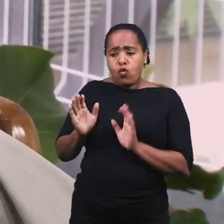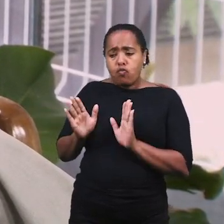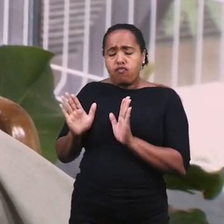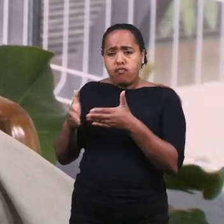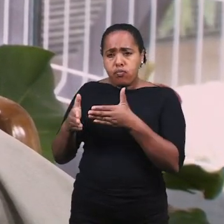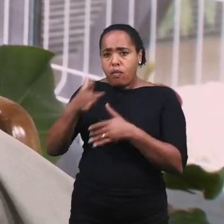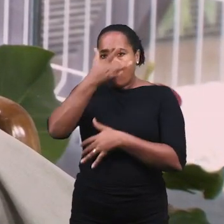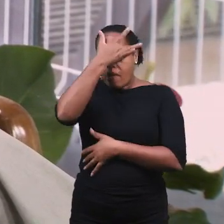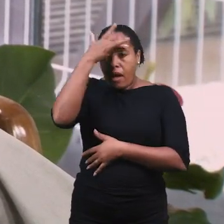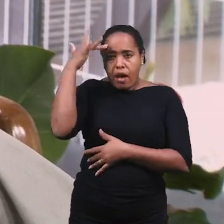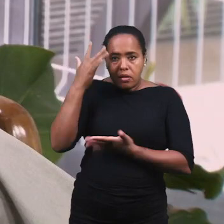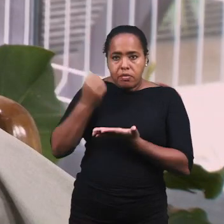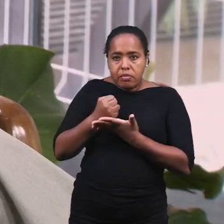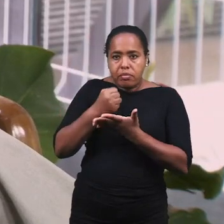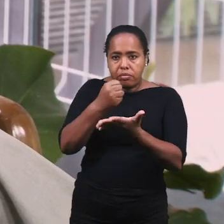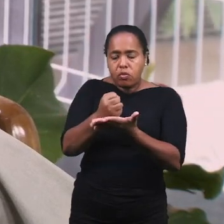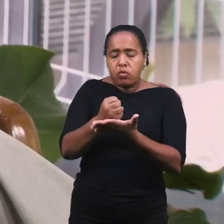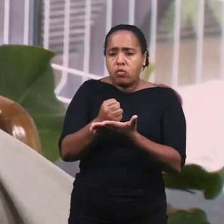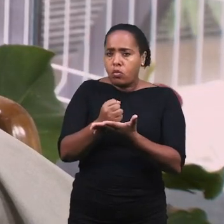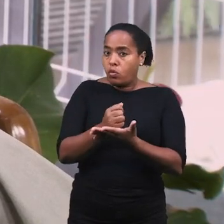находится на экране,